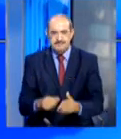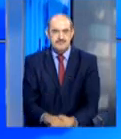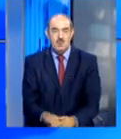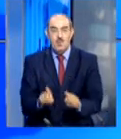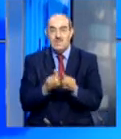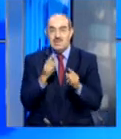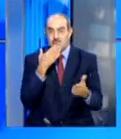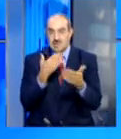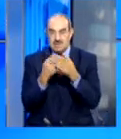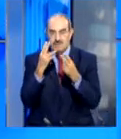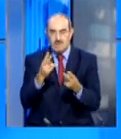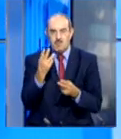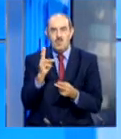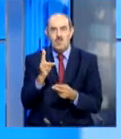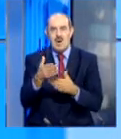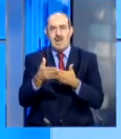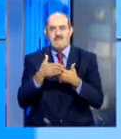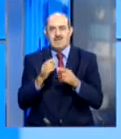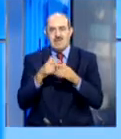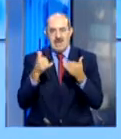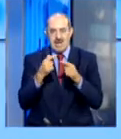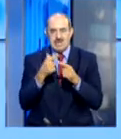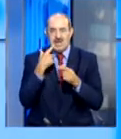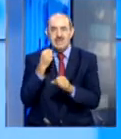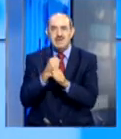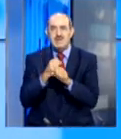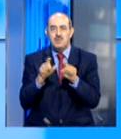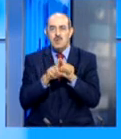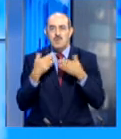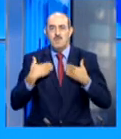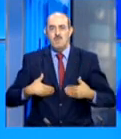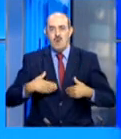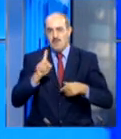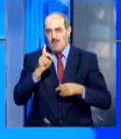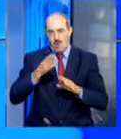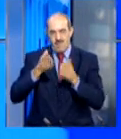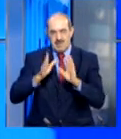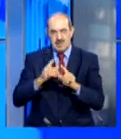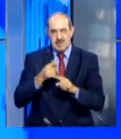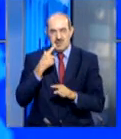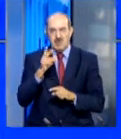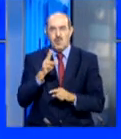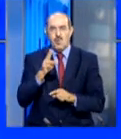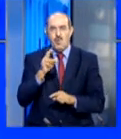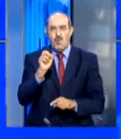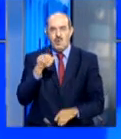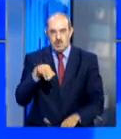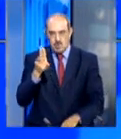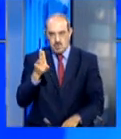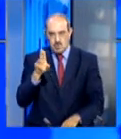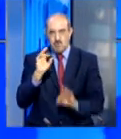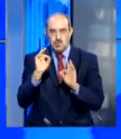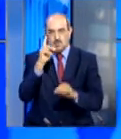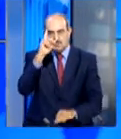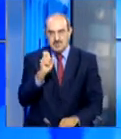موعد يأتي قبيل تولي الجزائر مهامها كعضو غير دائم لمجلس الأمن الدولي ابتداء